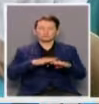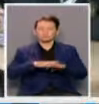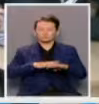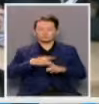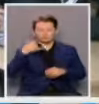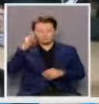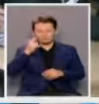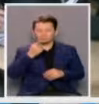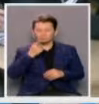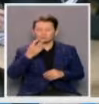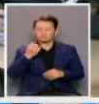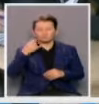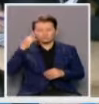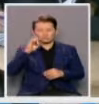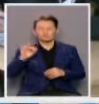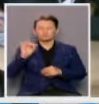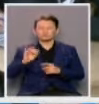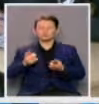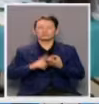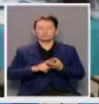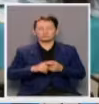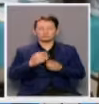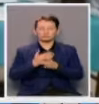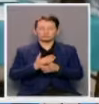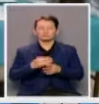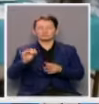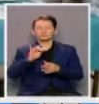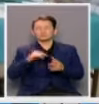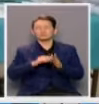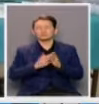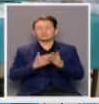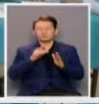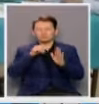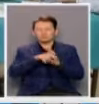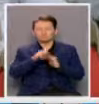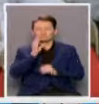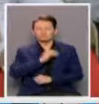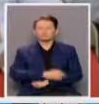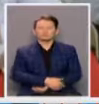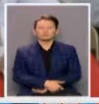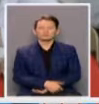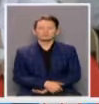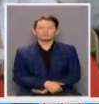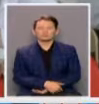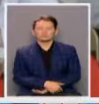қазақ әдебиеті және Қазақстан тарихы пәндерінде қолданып, пәнді толық зерттеудің жолдарын үйренді.